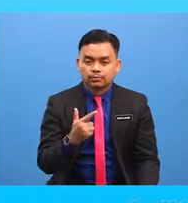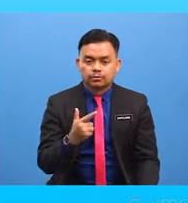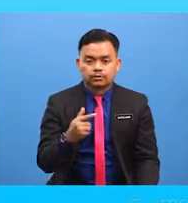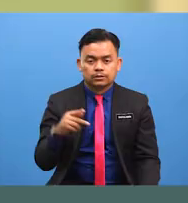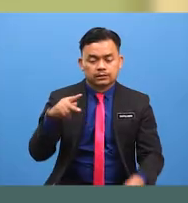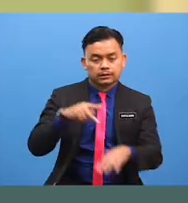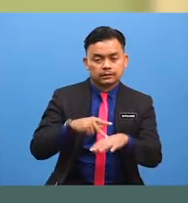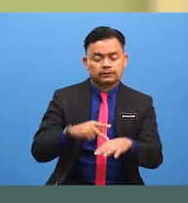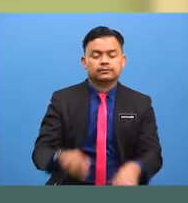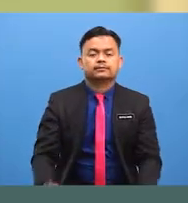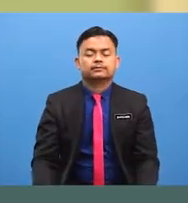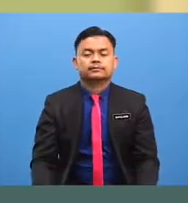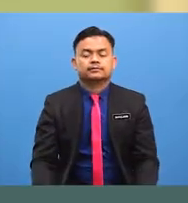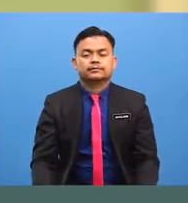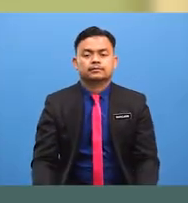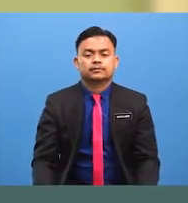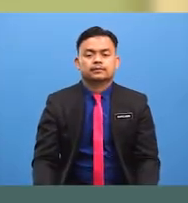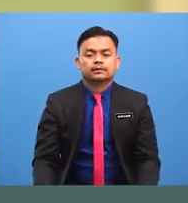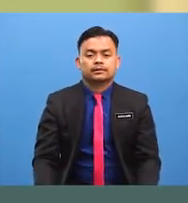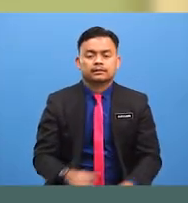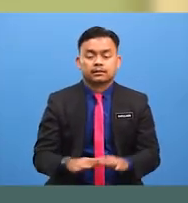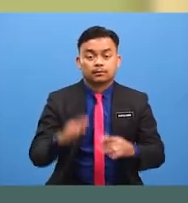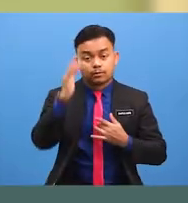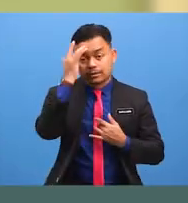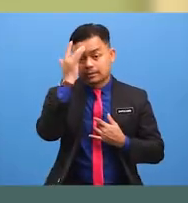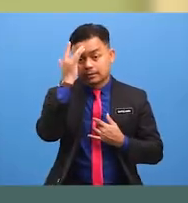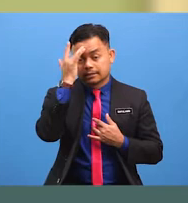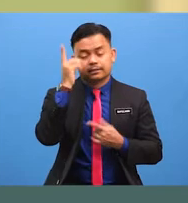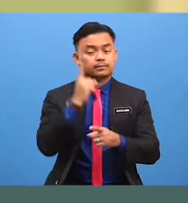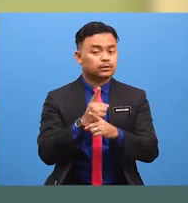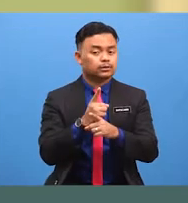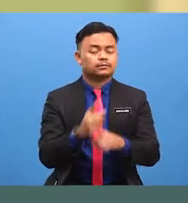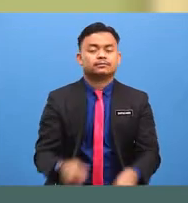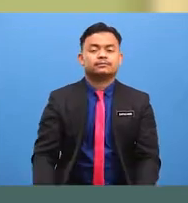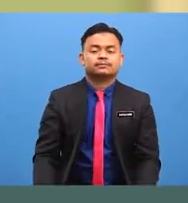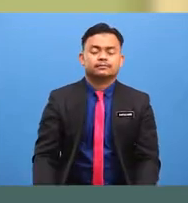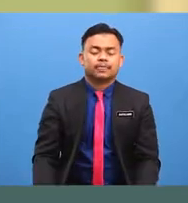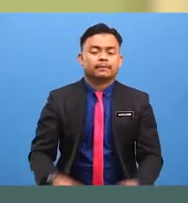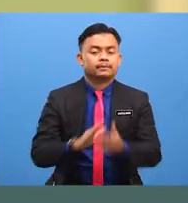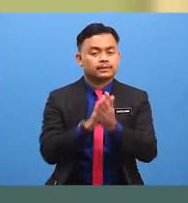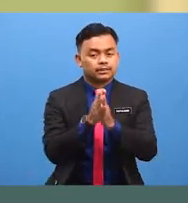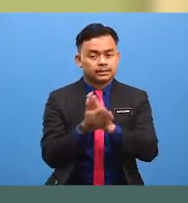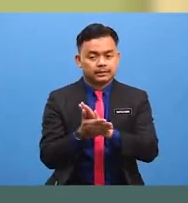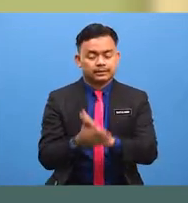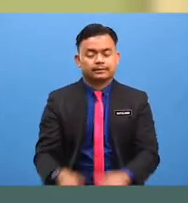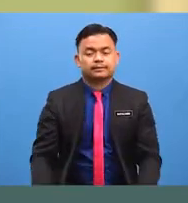tersebut? Sebab kamu tidak mahu disakiti. Betul kan?